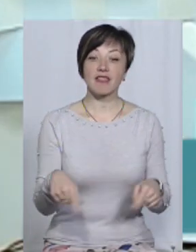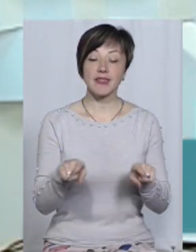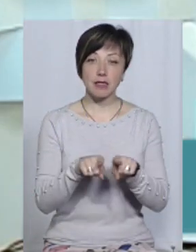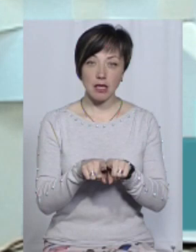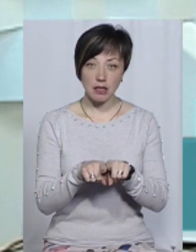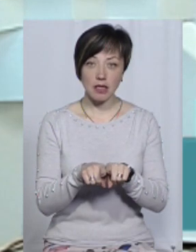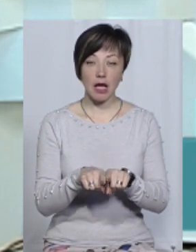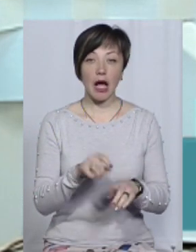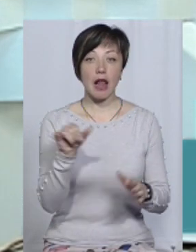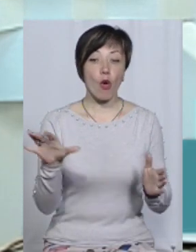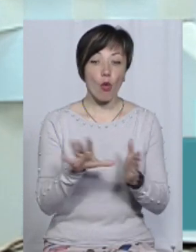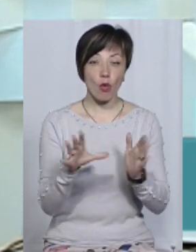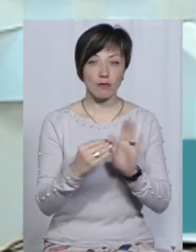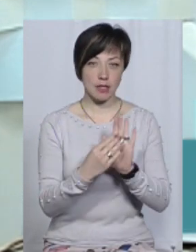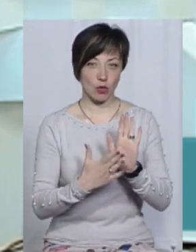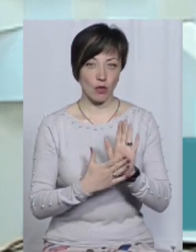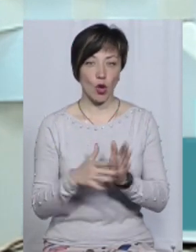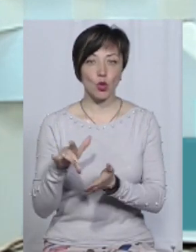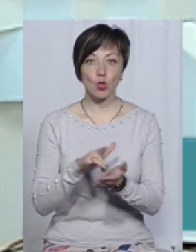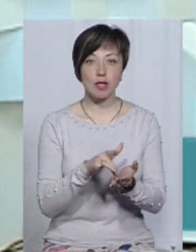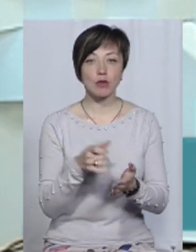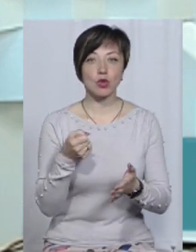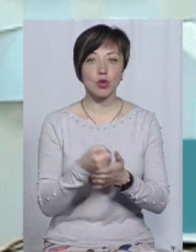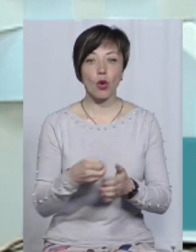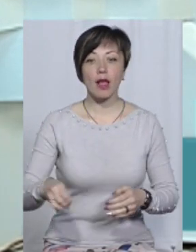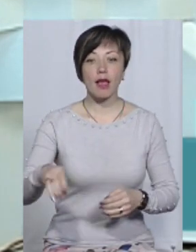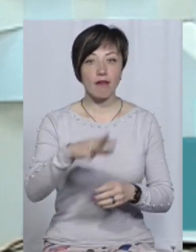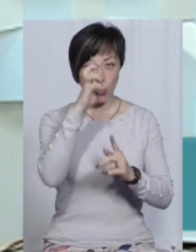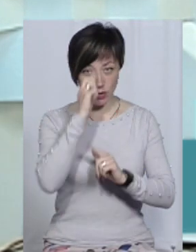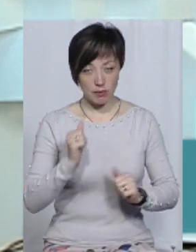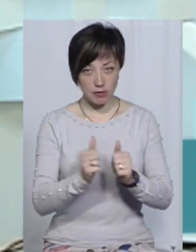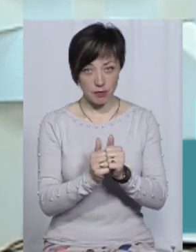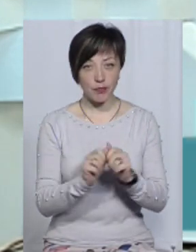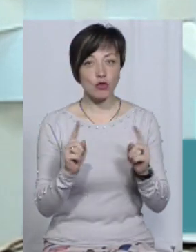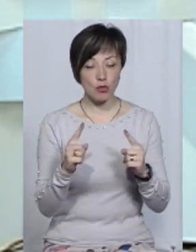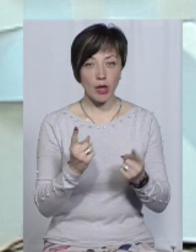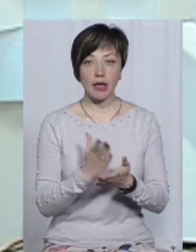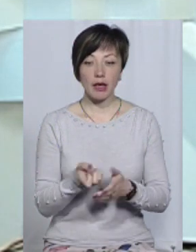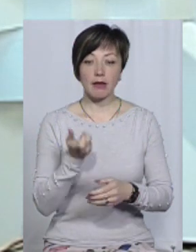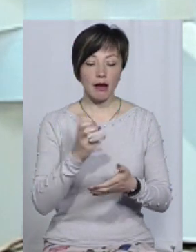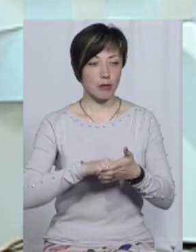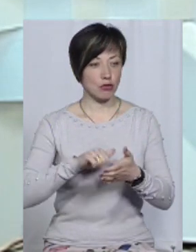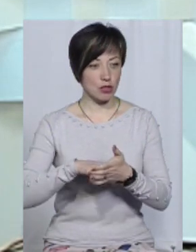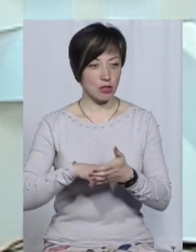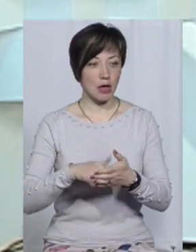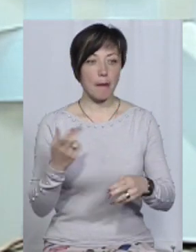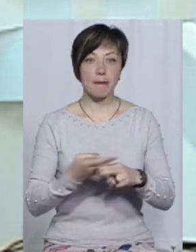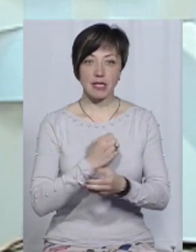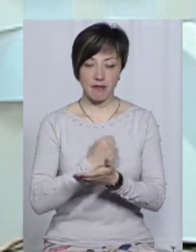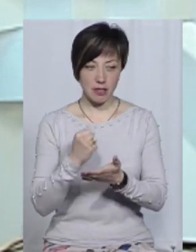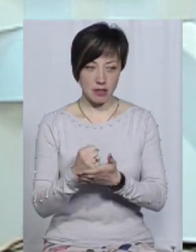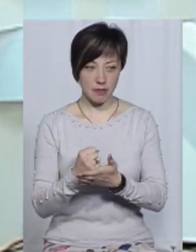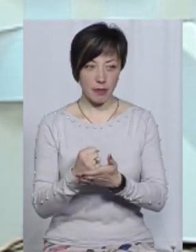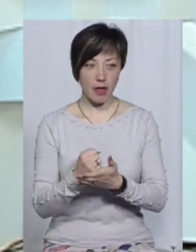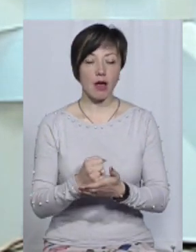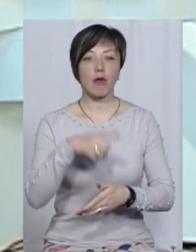все-таки рекорд встановлює туризм до європейських країн. Тому чому? Є декілька причин. Безвіз,